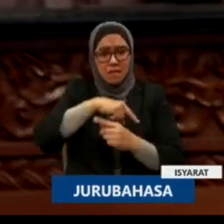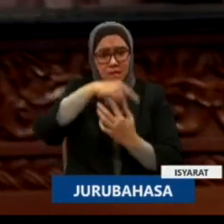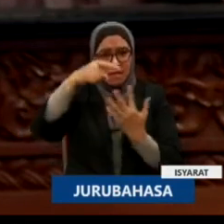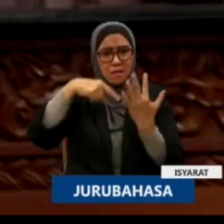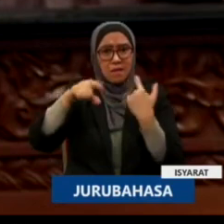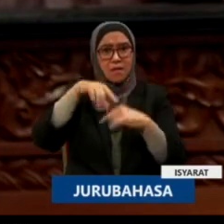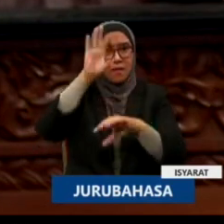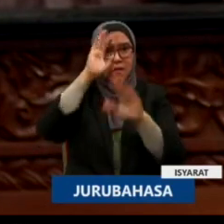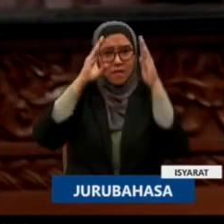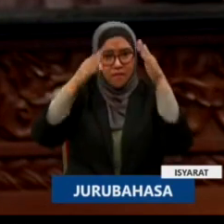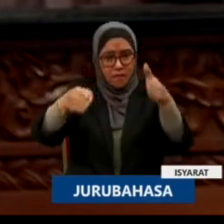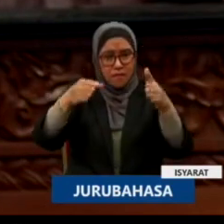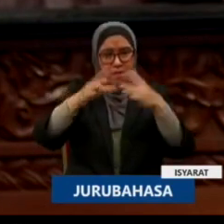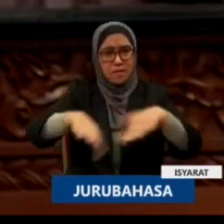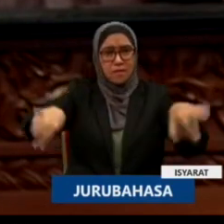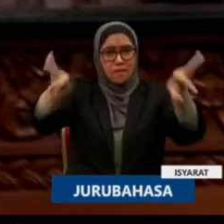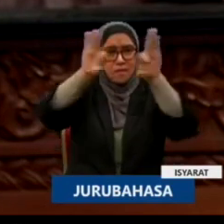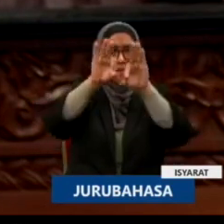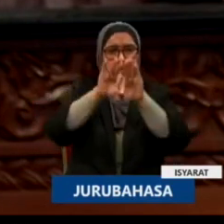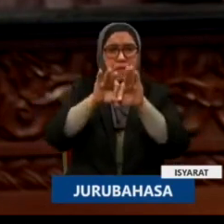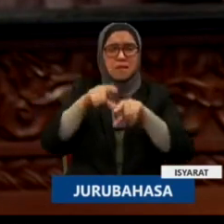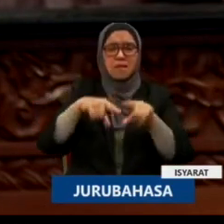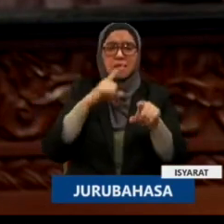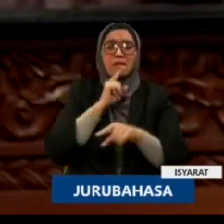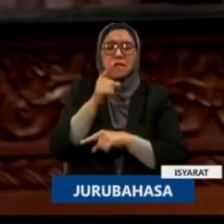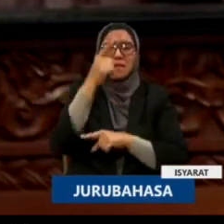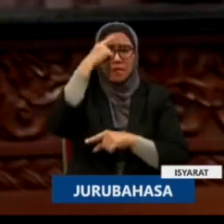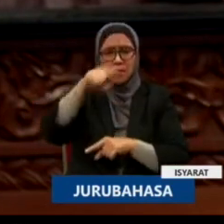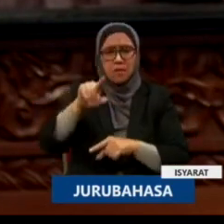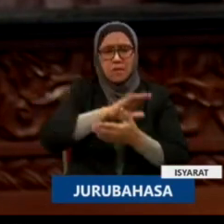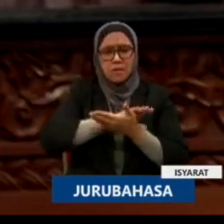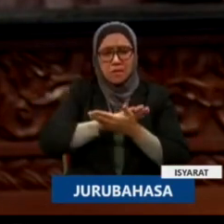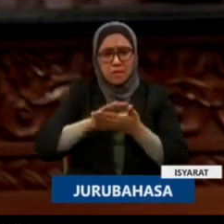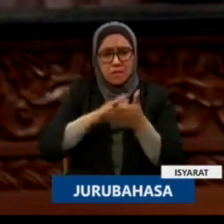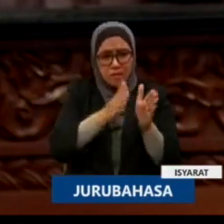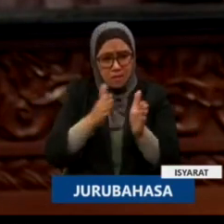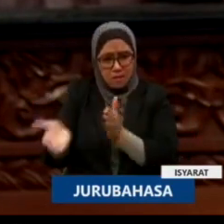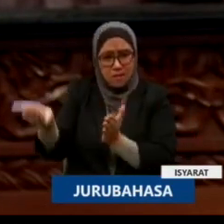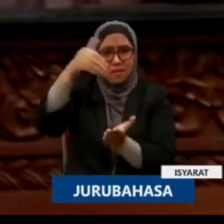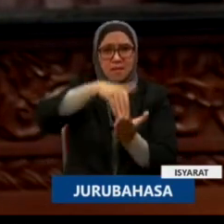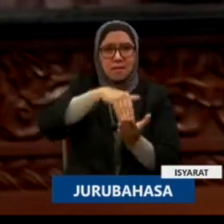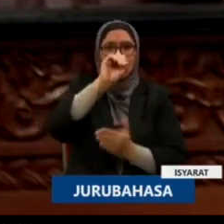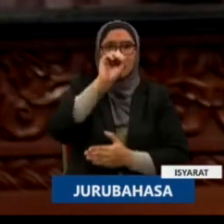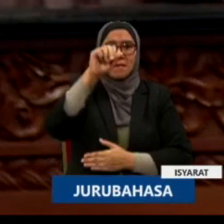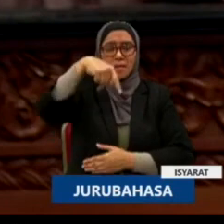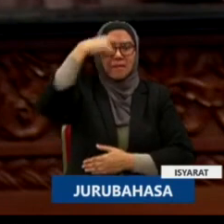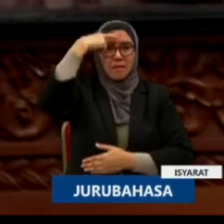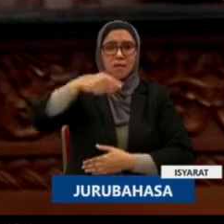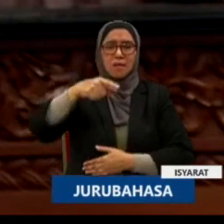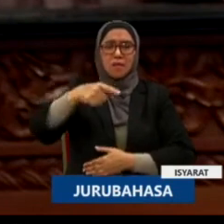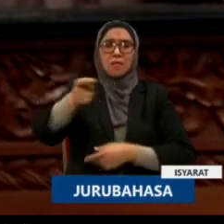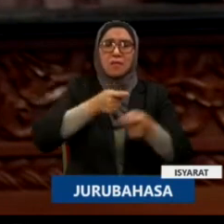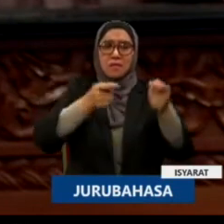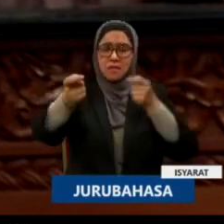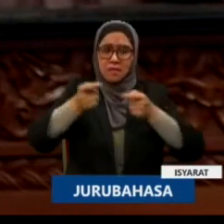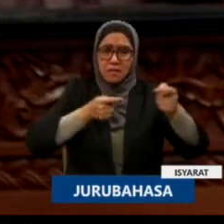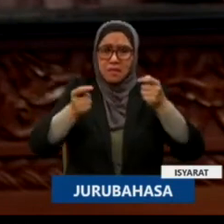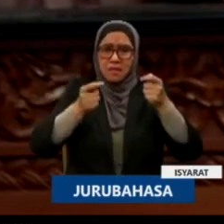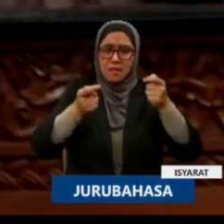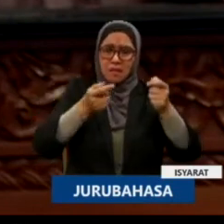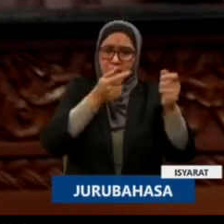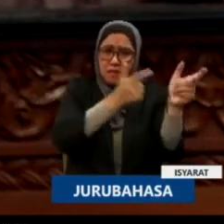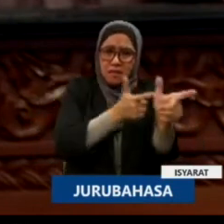menambah baik atau menghemat kini proside operasi cendet bagi pengendalian dan pengusaha sejati dalam TDM